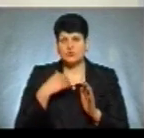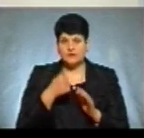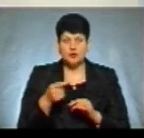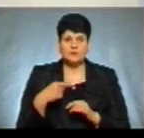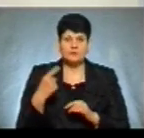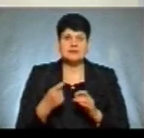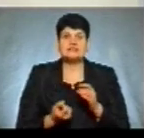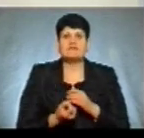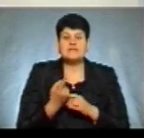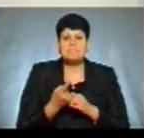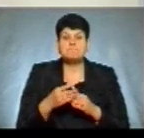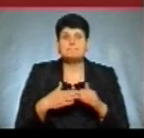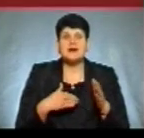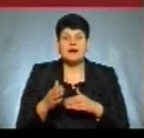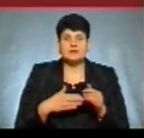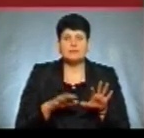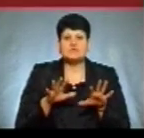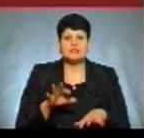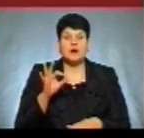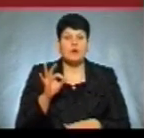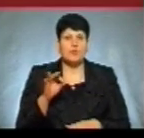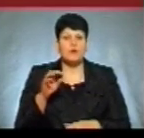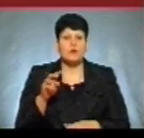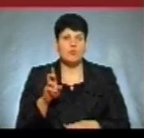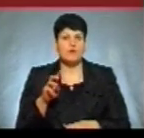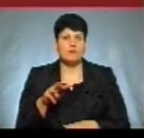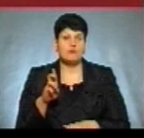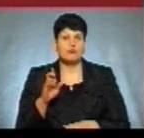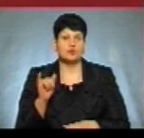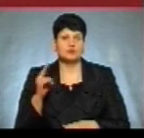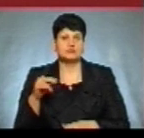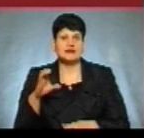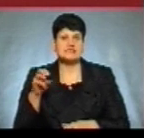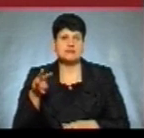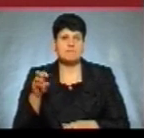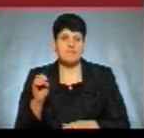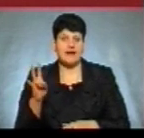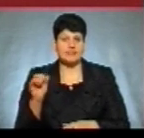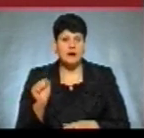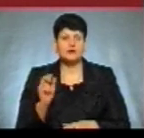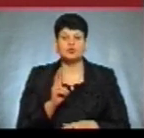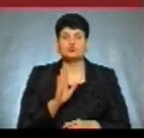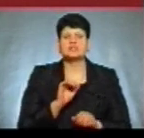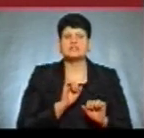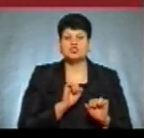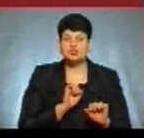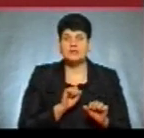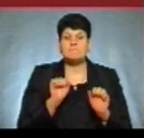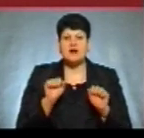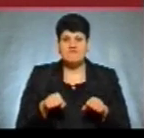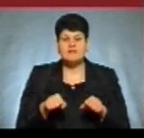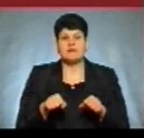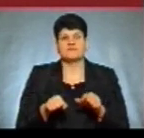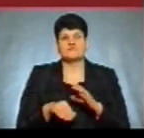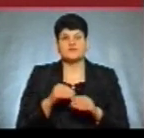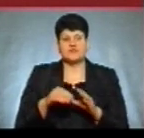з'явилася нова практика та посада омбудсмена. Ми вже говорили про те, що є людина, буде захищати права виборців. Посаду громадської омбудсменки із